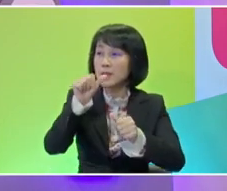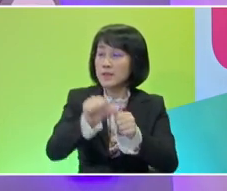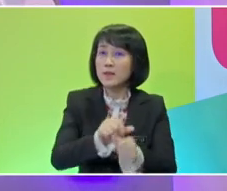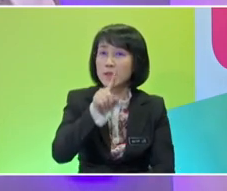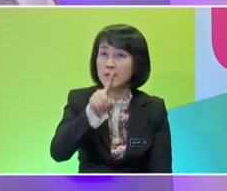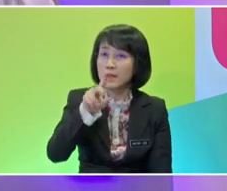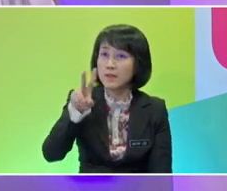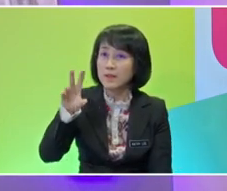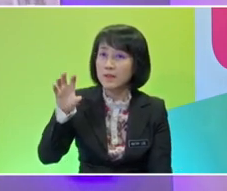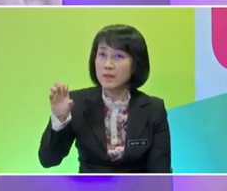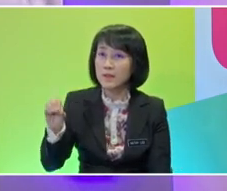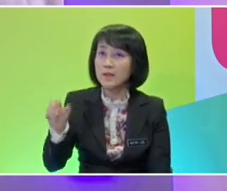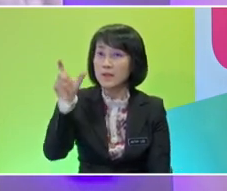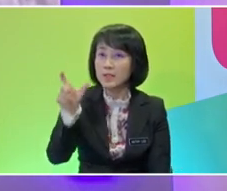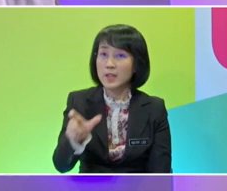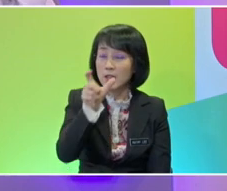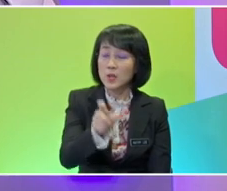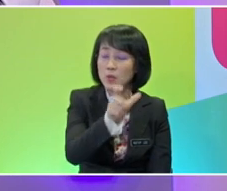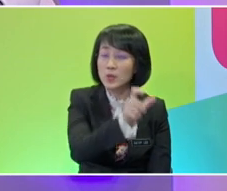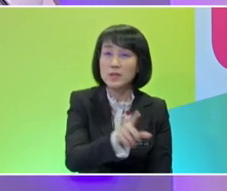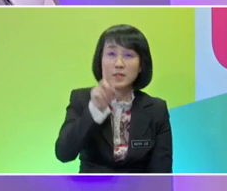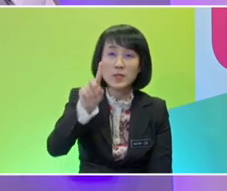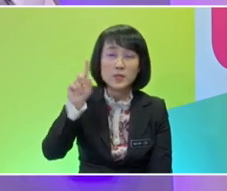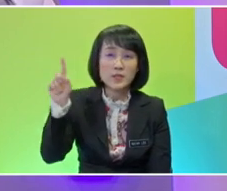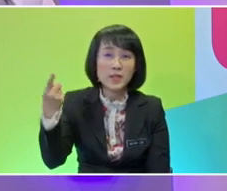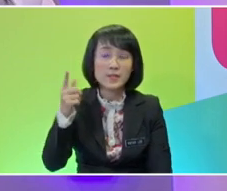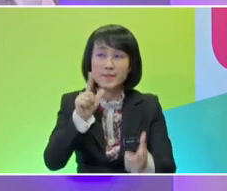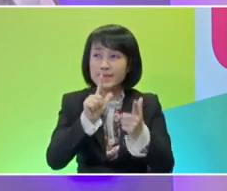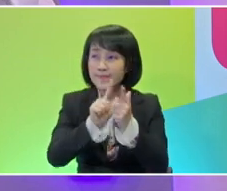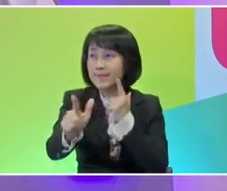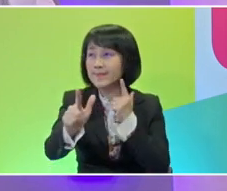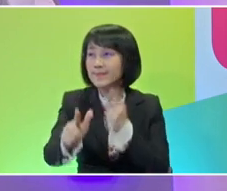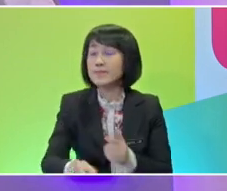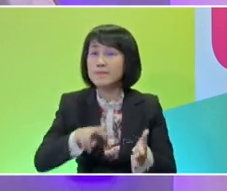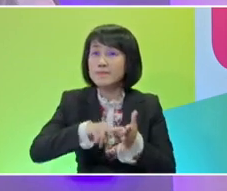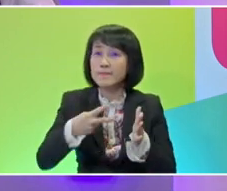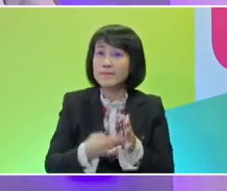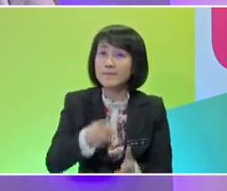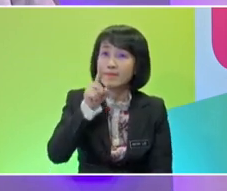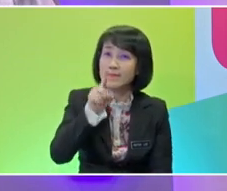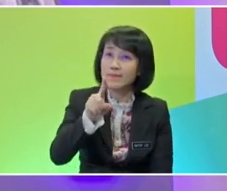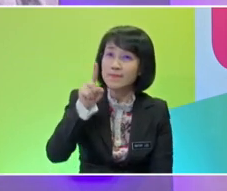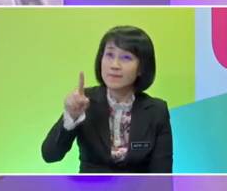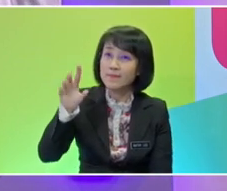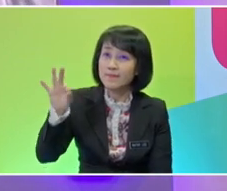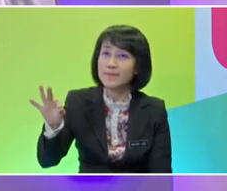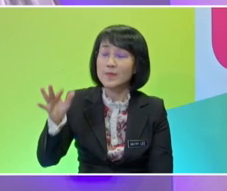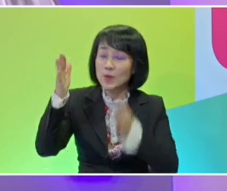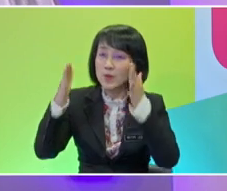seorang yang akan lulus bermaksud 119 orang lagi akan gagal karena mengulang